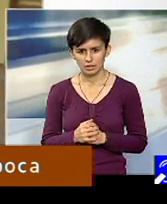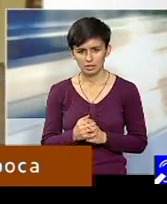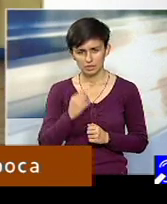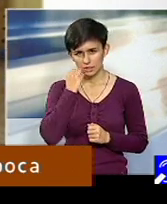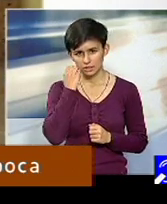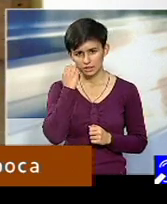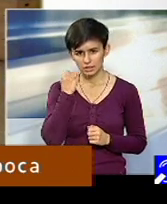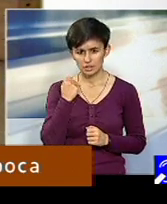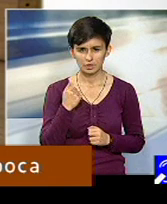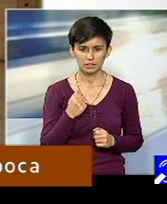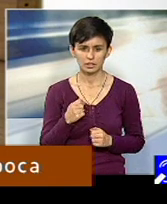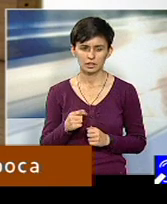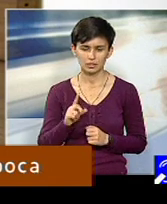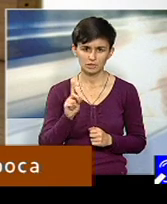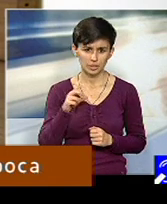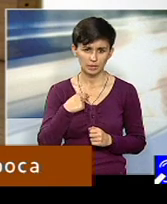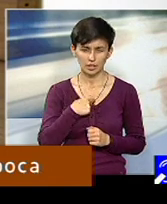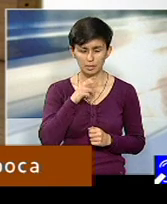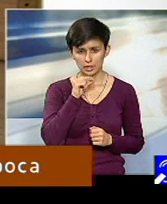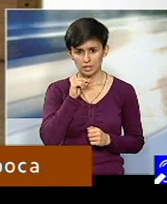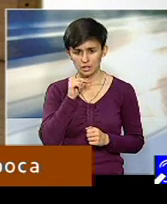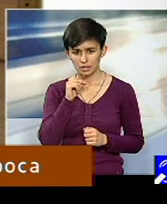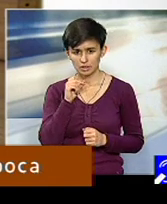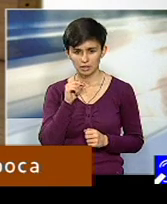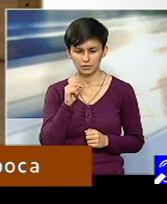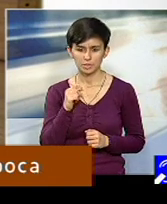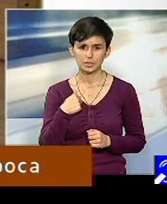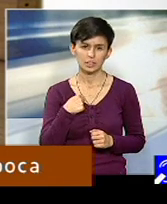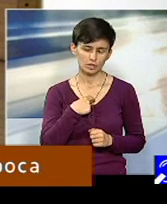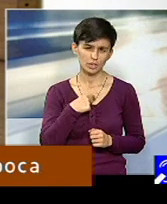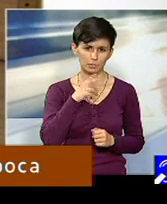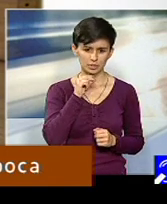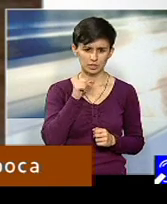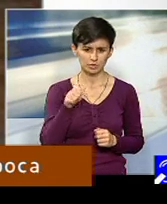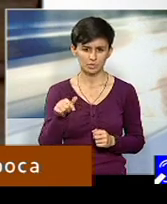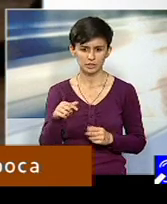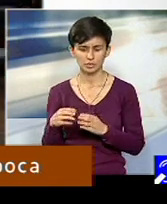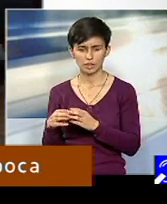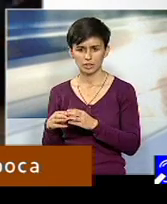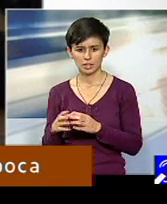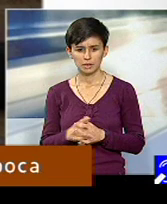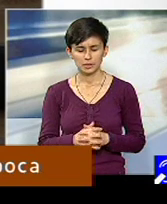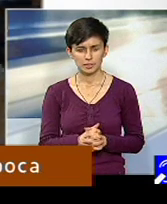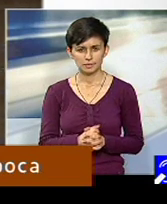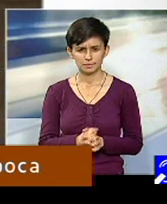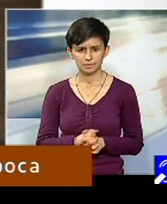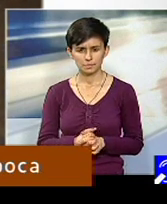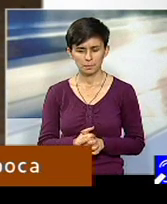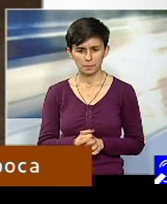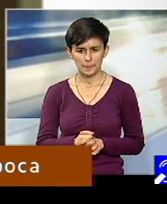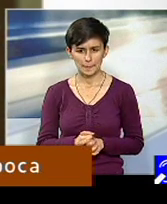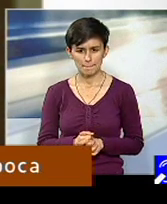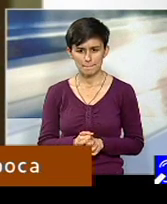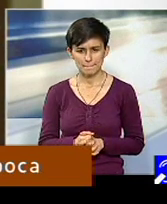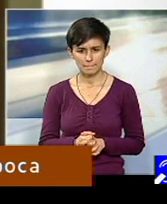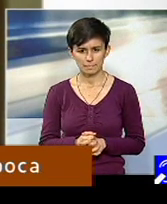poți să vorbesc cu ei. Și iar în momentul în care se aude quiet please, trebuie să faci liniște și să încheie orice comunicare. Și am mai